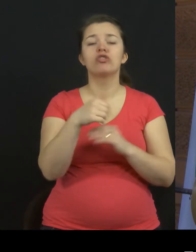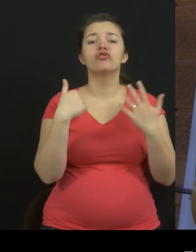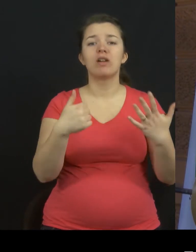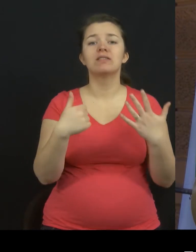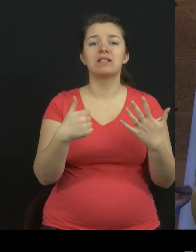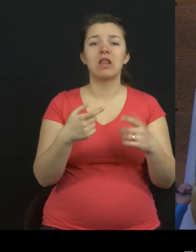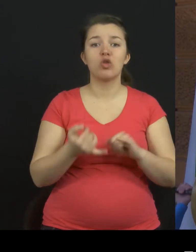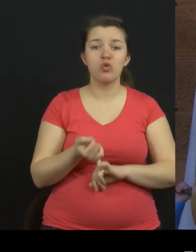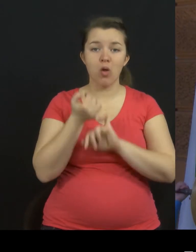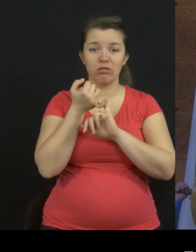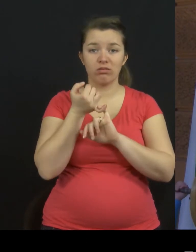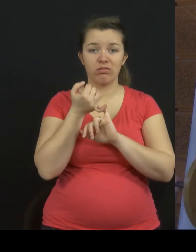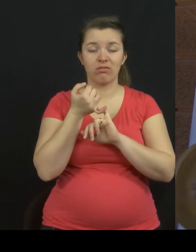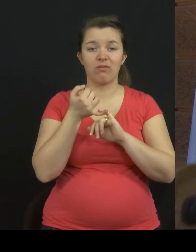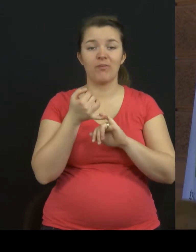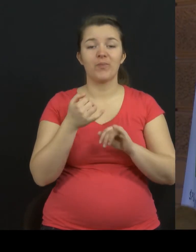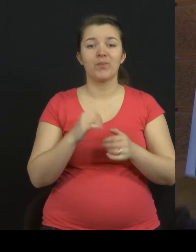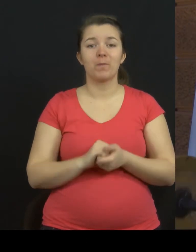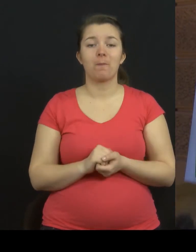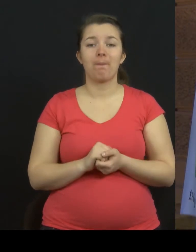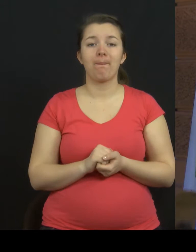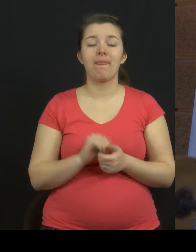kar je čez 60 ton.